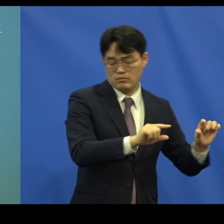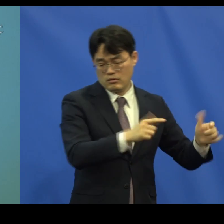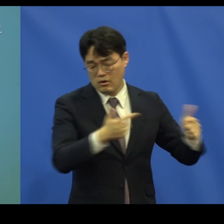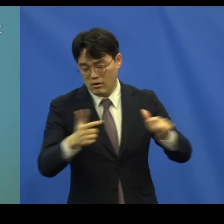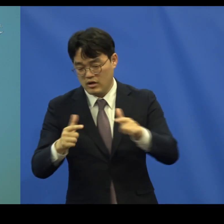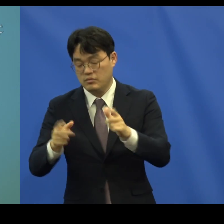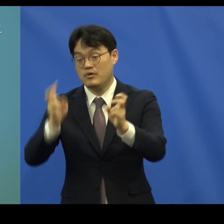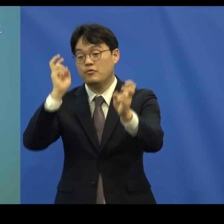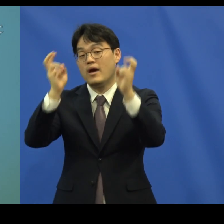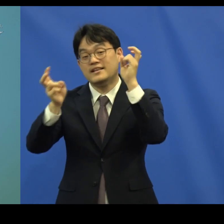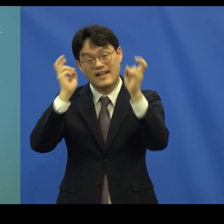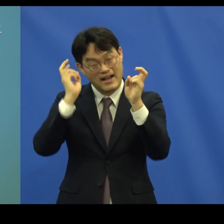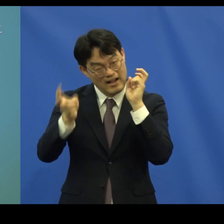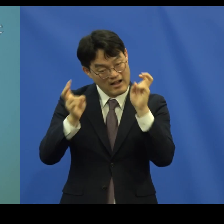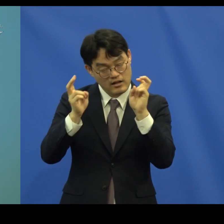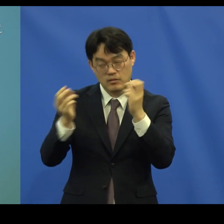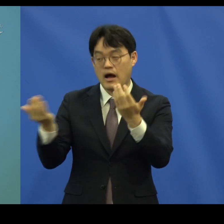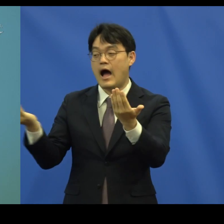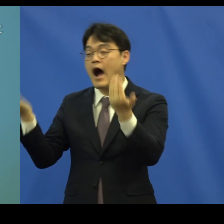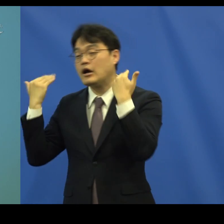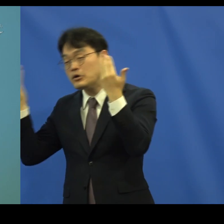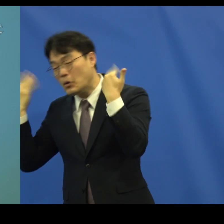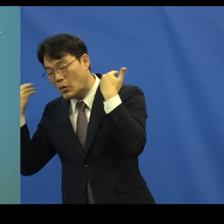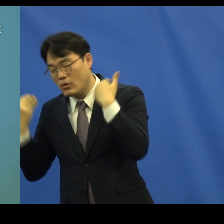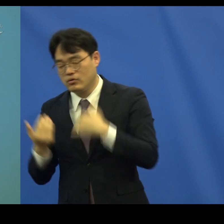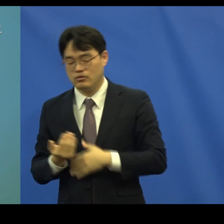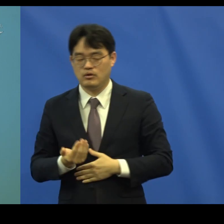하고 사라지기도 하고, 식당도